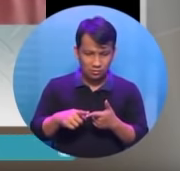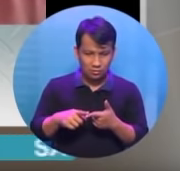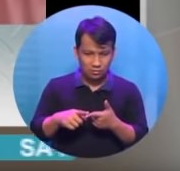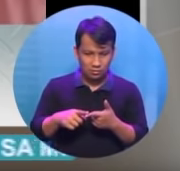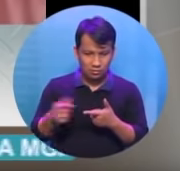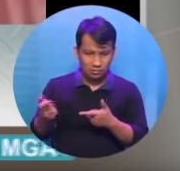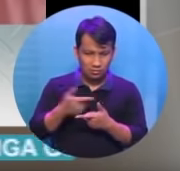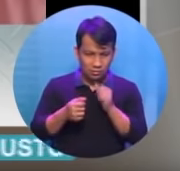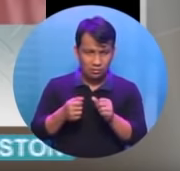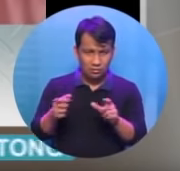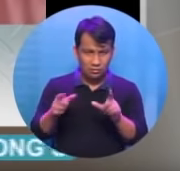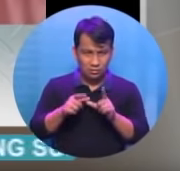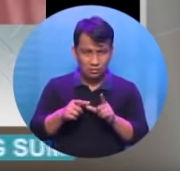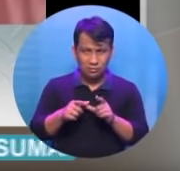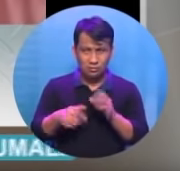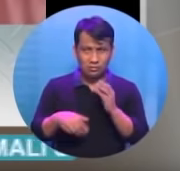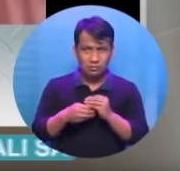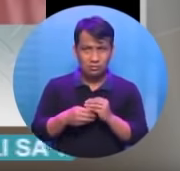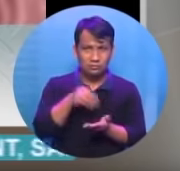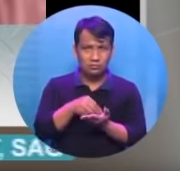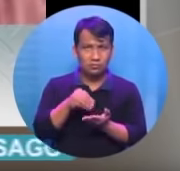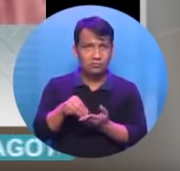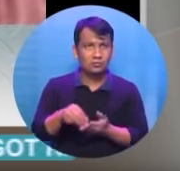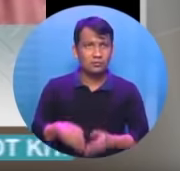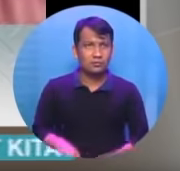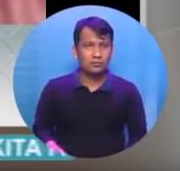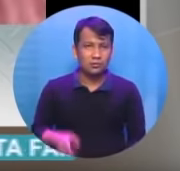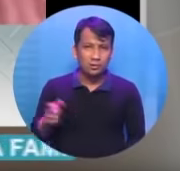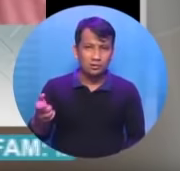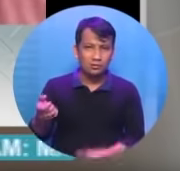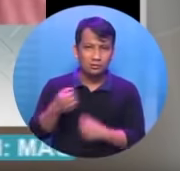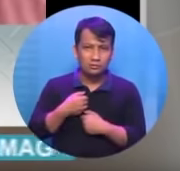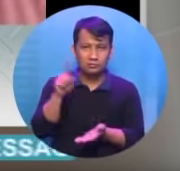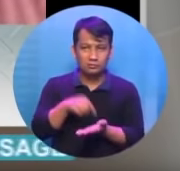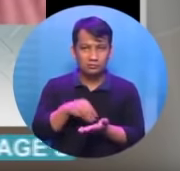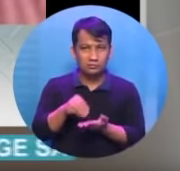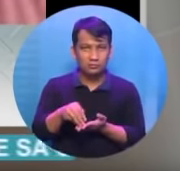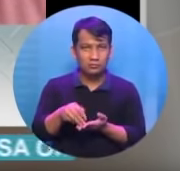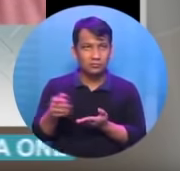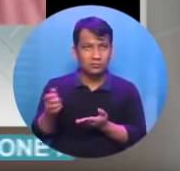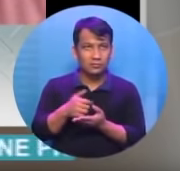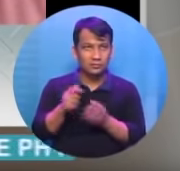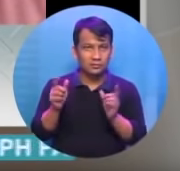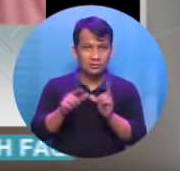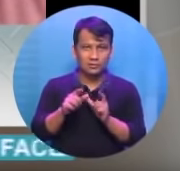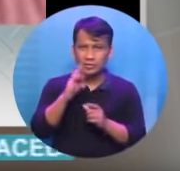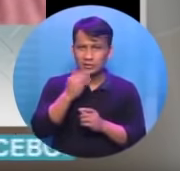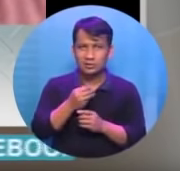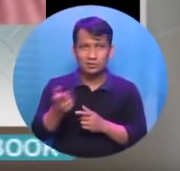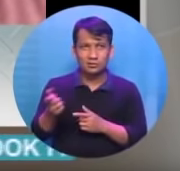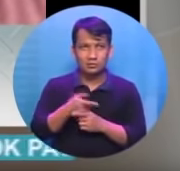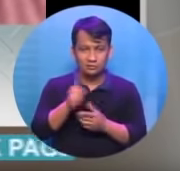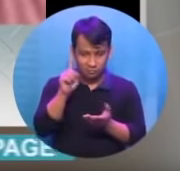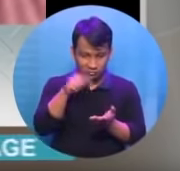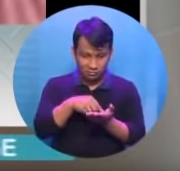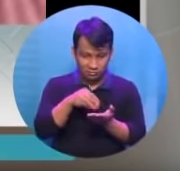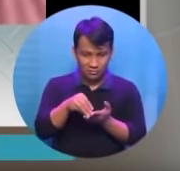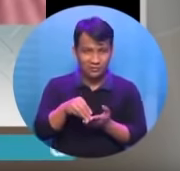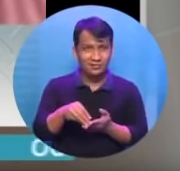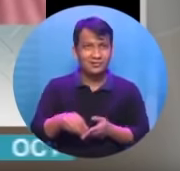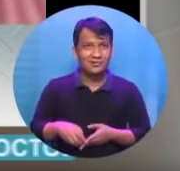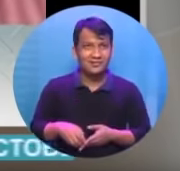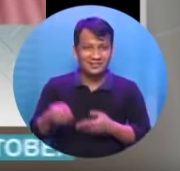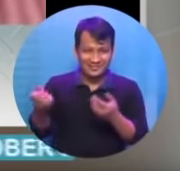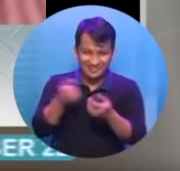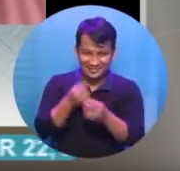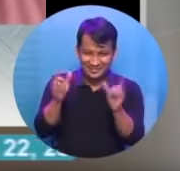ng galing quarantine po. Okay. Naging 1 million po. 1 million? Sino humingi ng 1 million? 1 million pagtubos